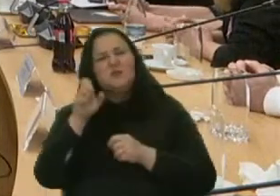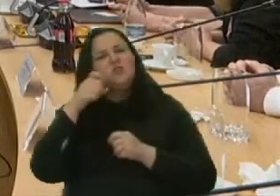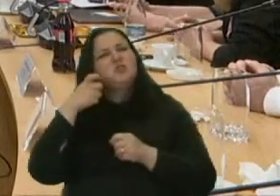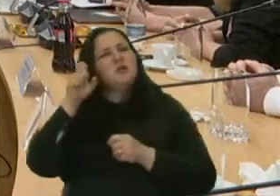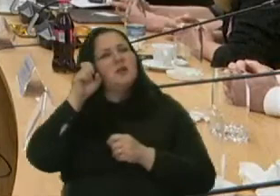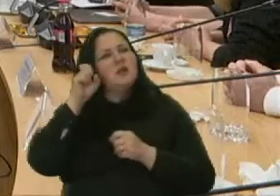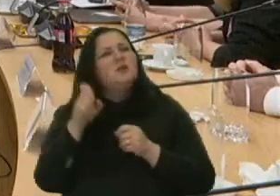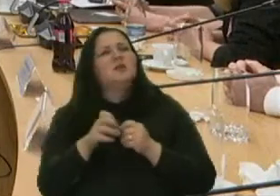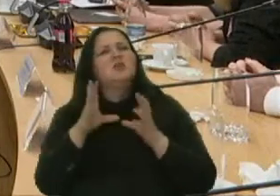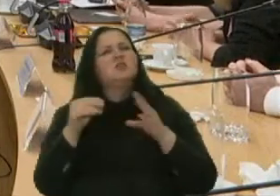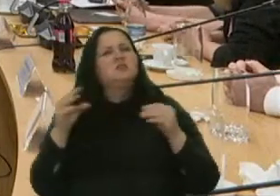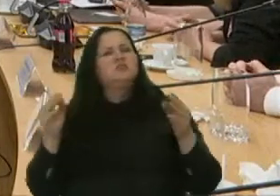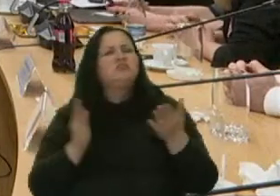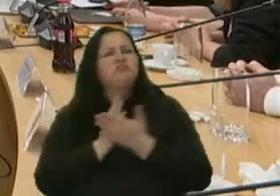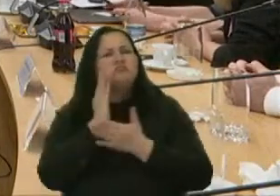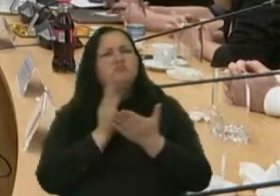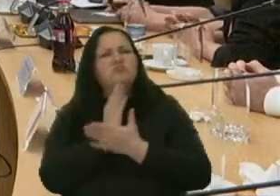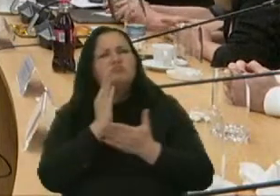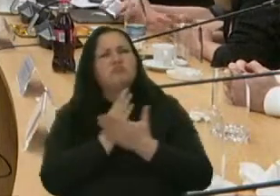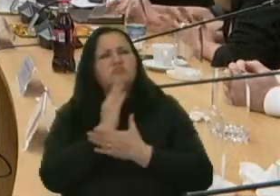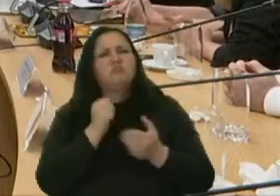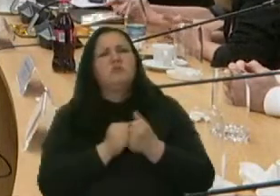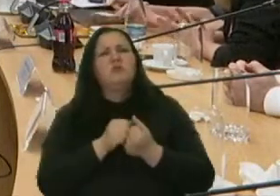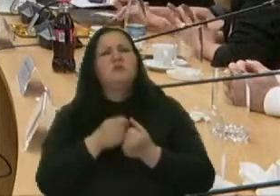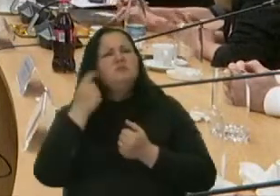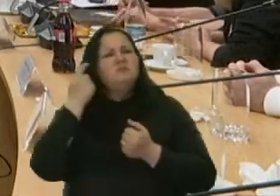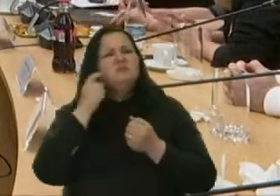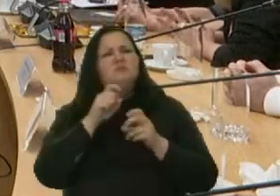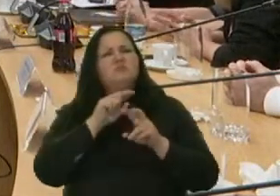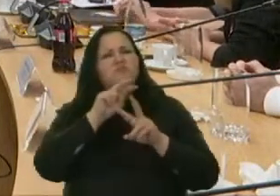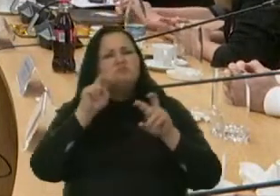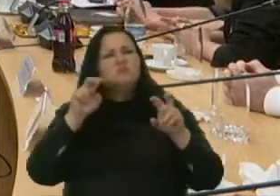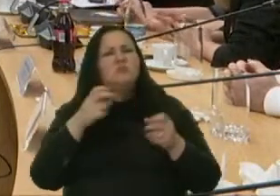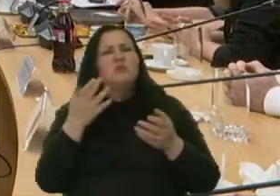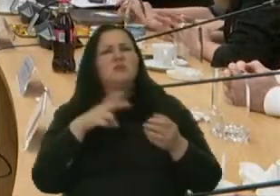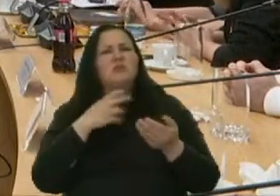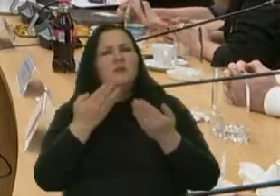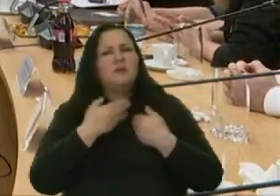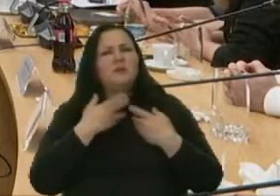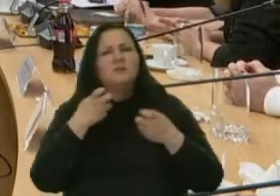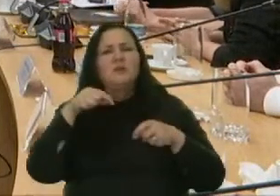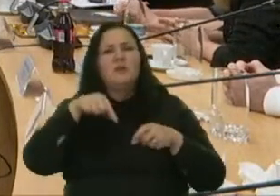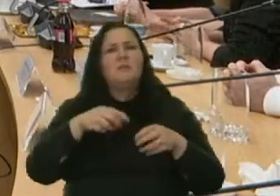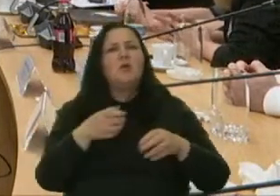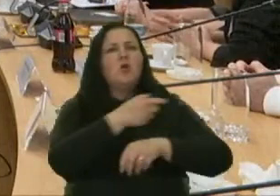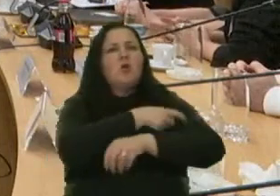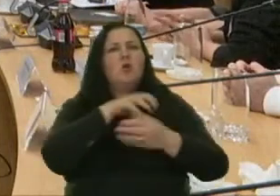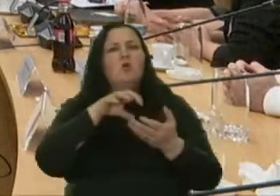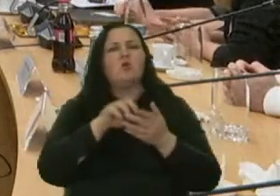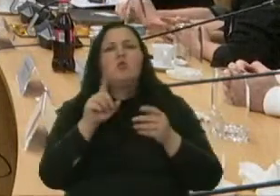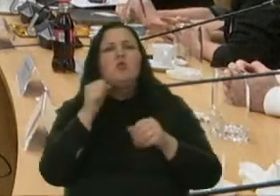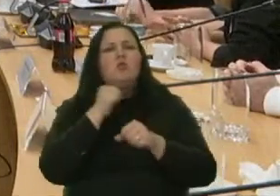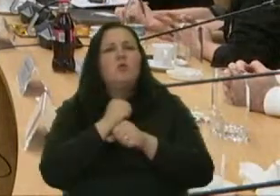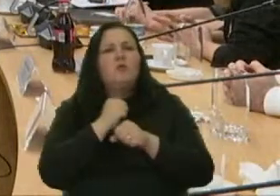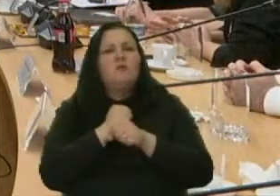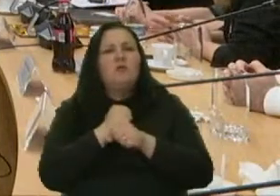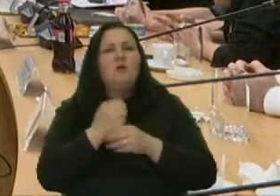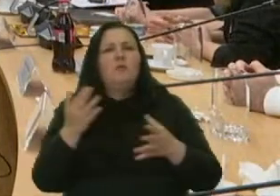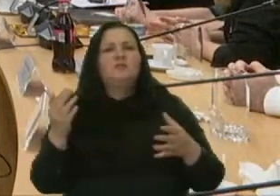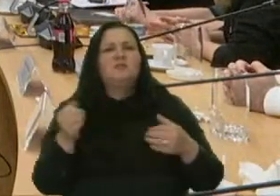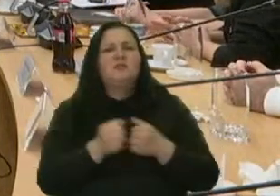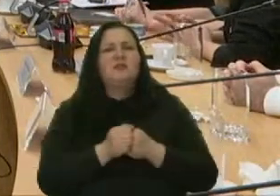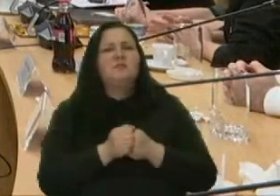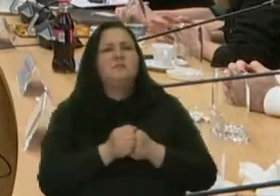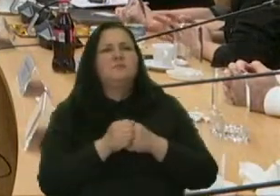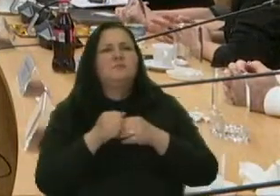că cele mai dese critici pe care le am primit De când suntem în consiliul local este că nu facem o opoziție așa cum